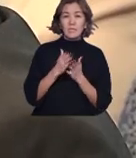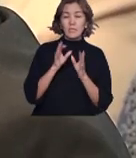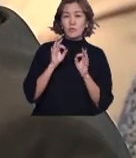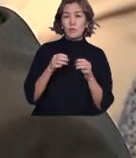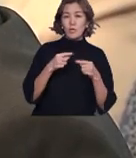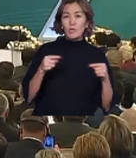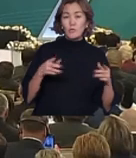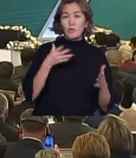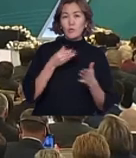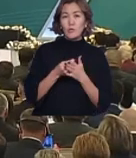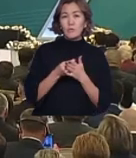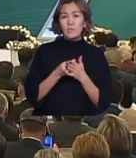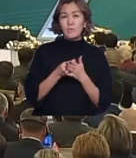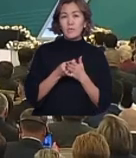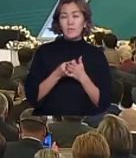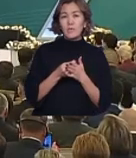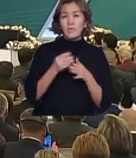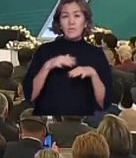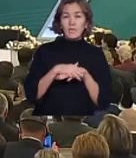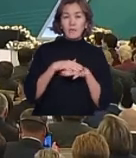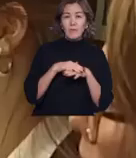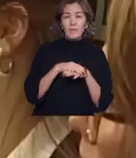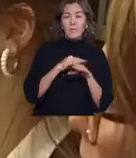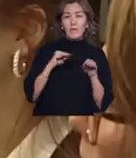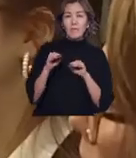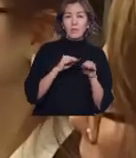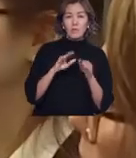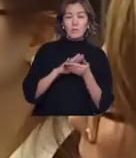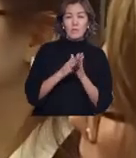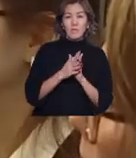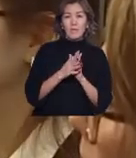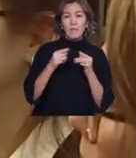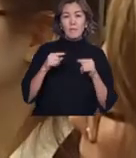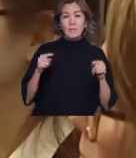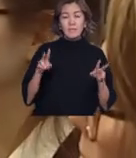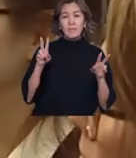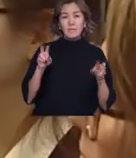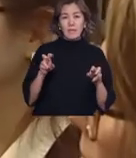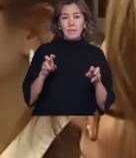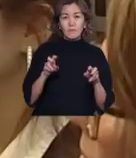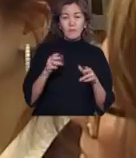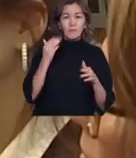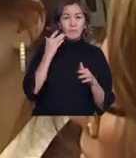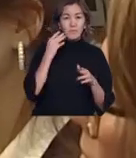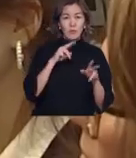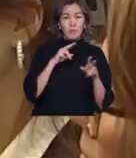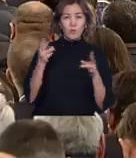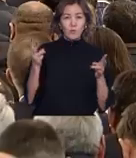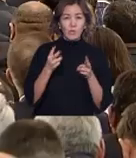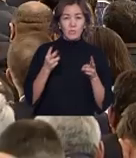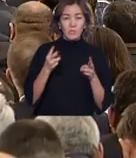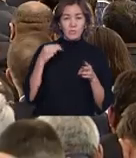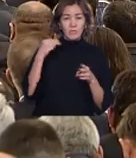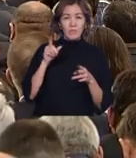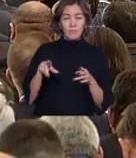түрлі төлемдердің шекті мөлшерін, елді мекендерді абаттандыру жайын, басқа да мәселелерді ұдайы бақылауда